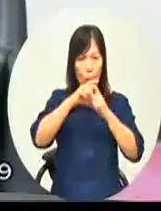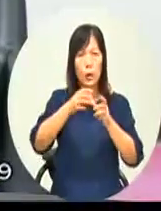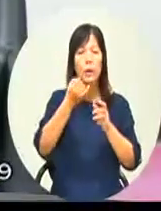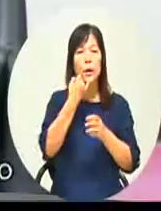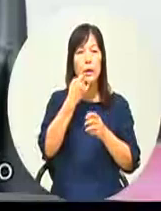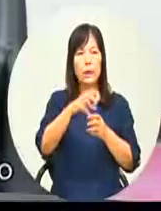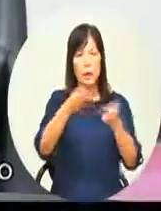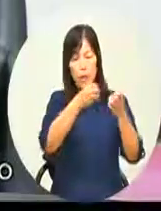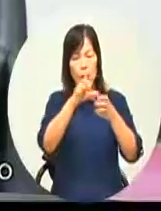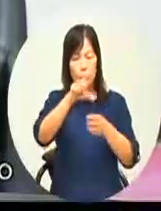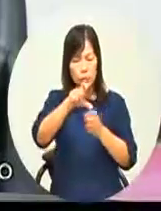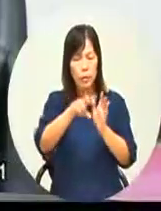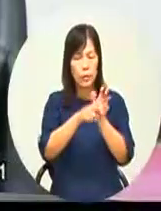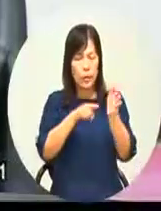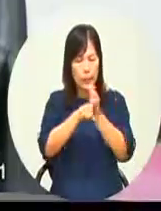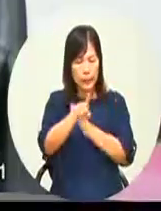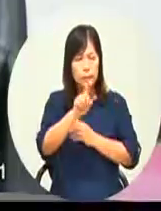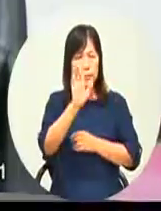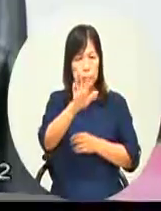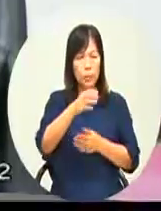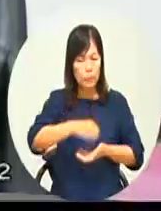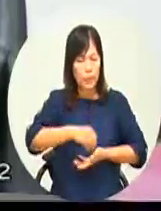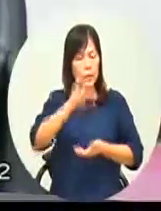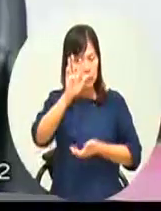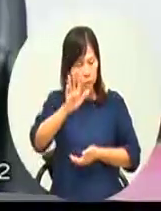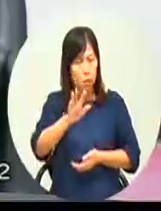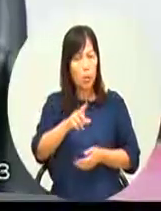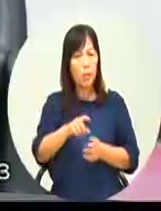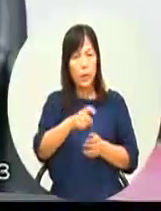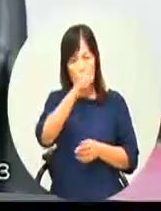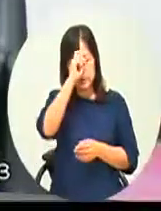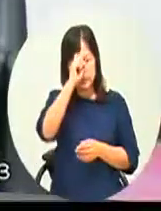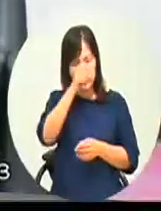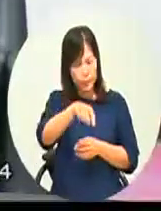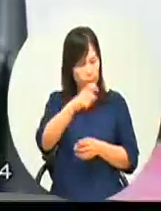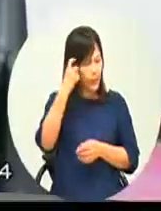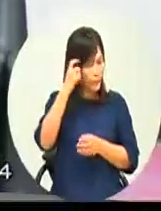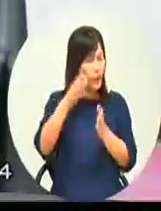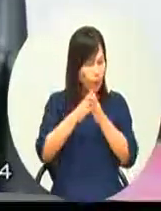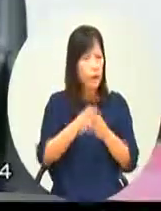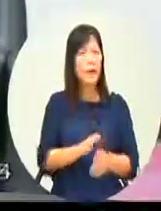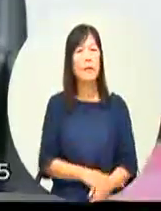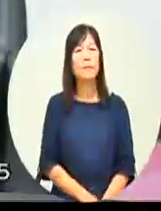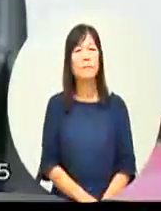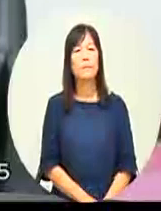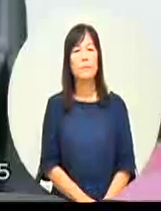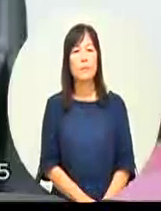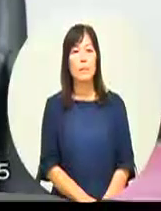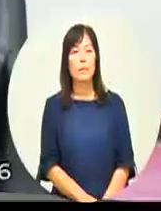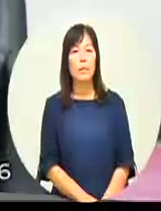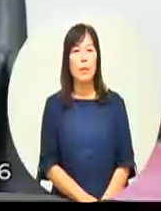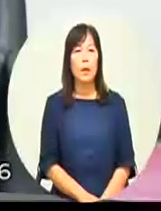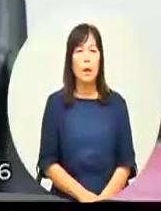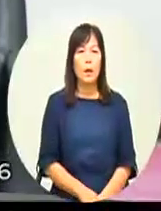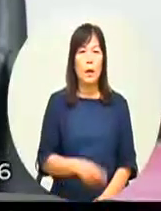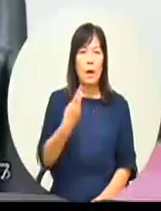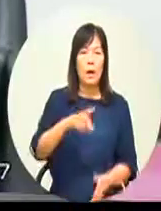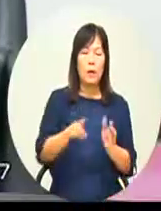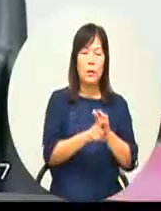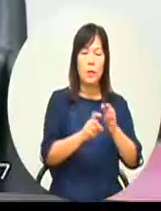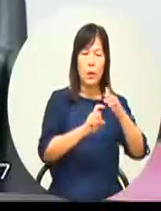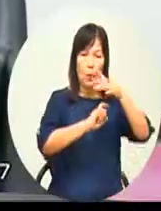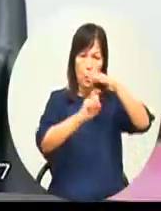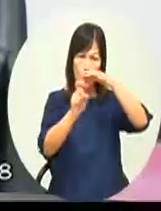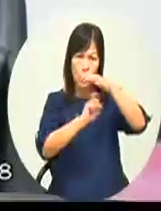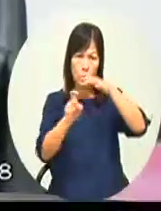题我一直在建议，希望你们能够纳入一个规划。还有就是我们的国道十号，